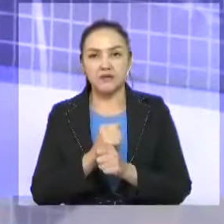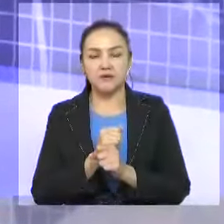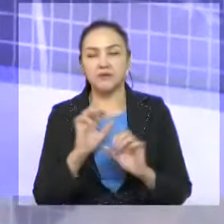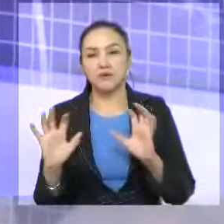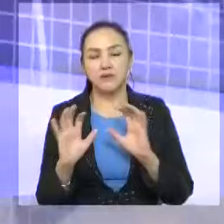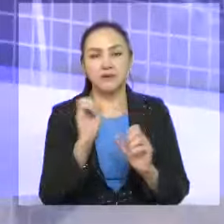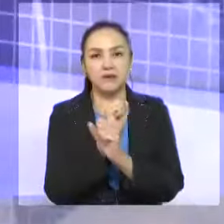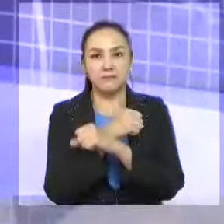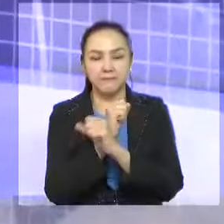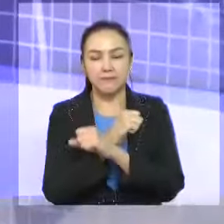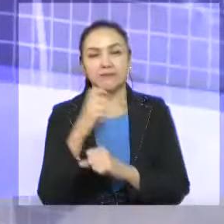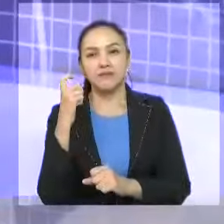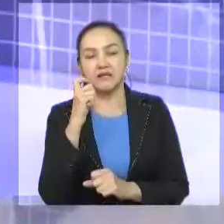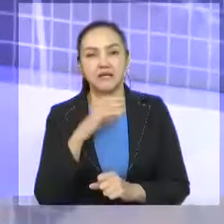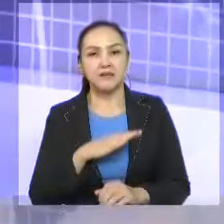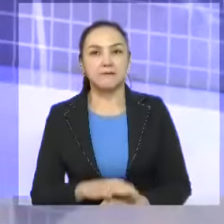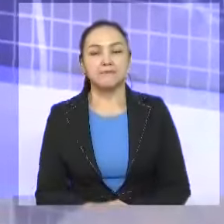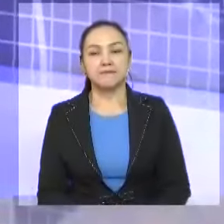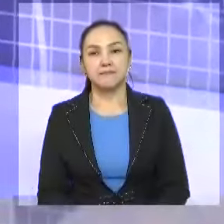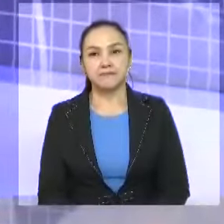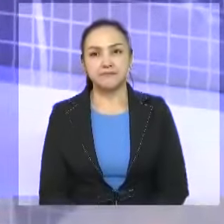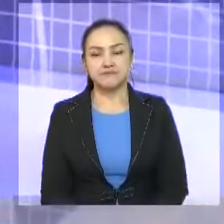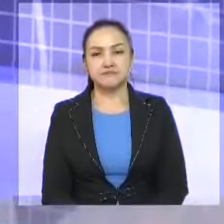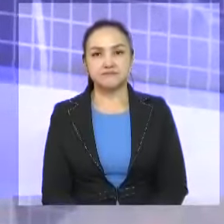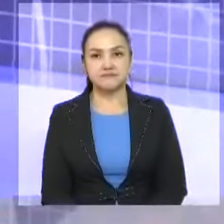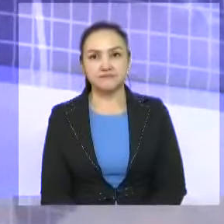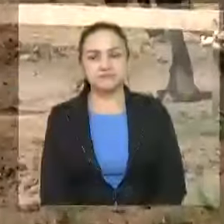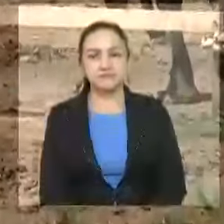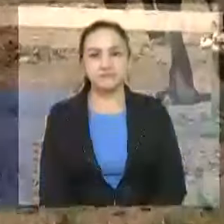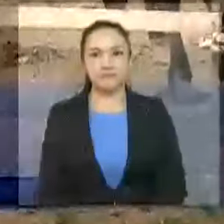верблюдами крестьянского хозяйства. Тему продолжит Жасан Жалбаков.